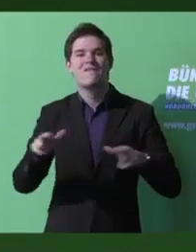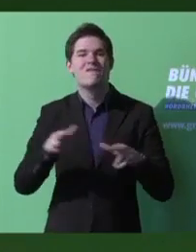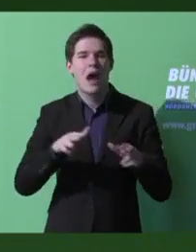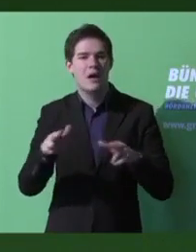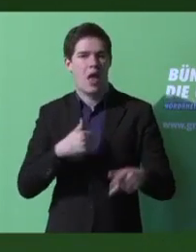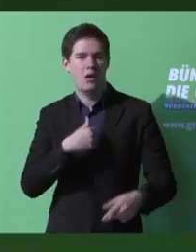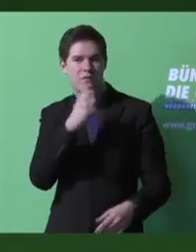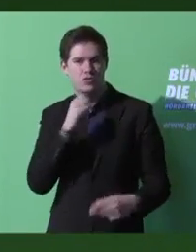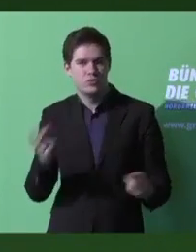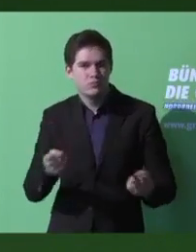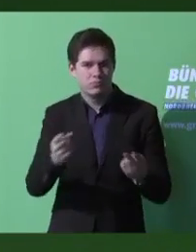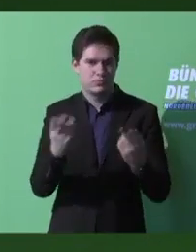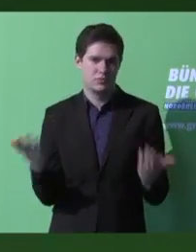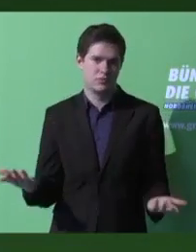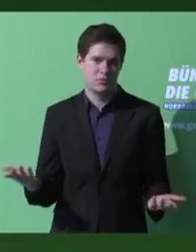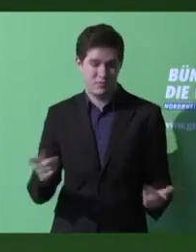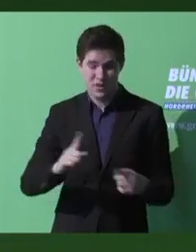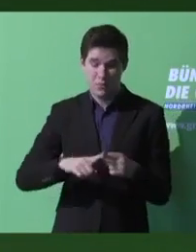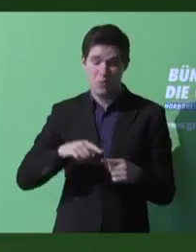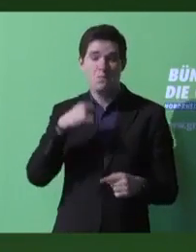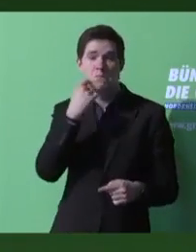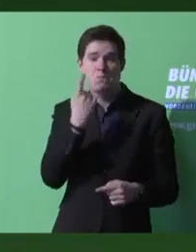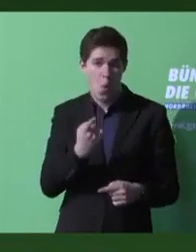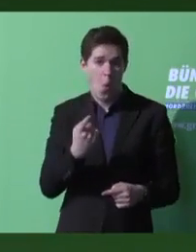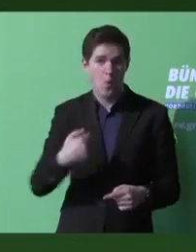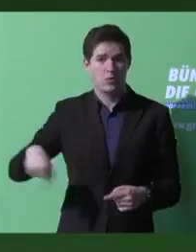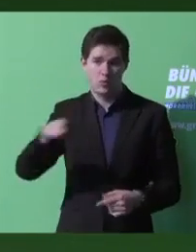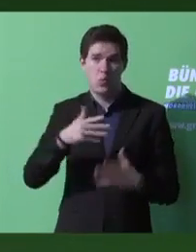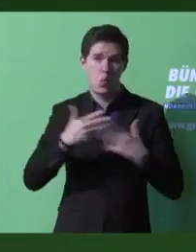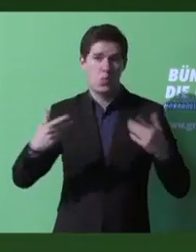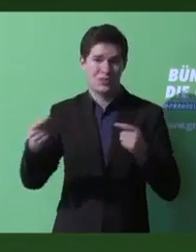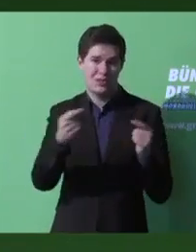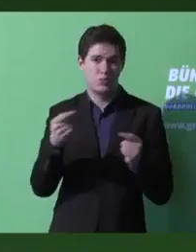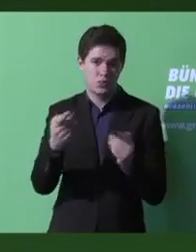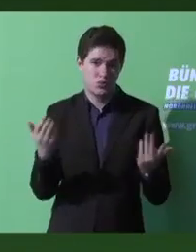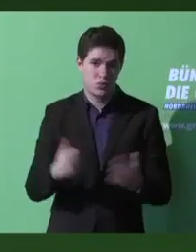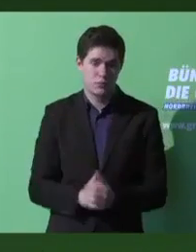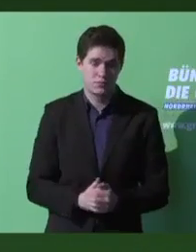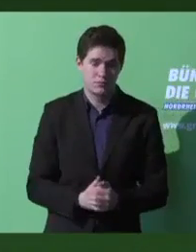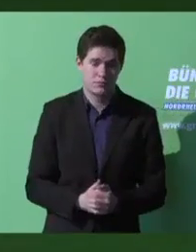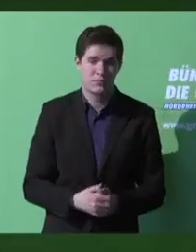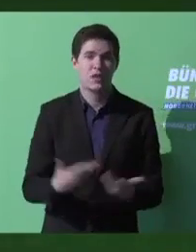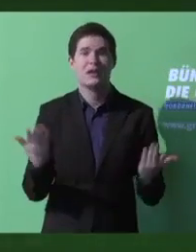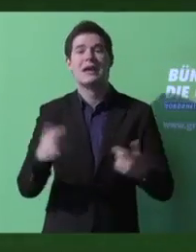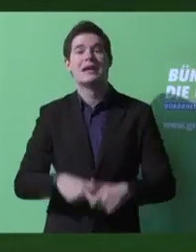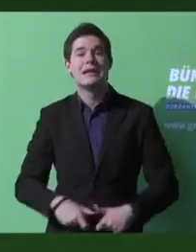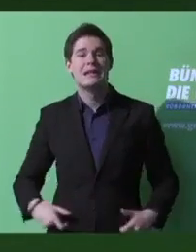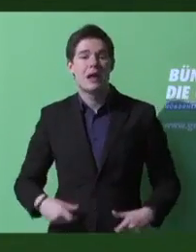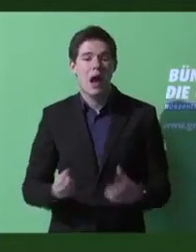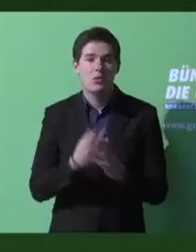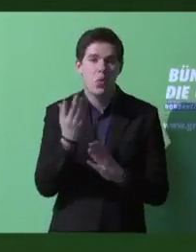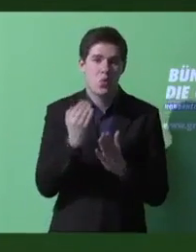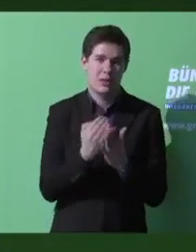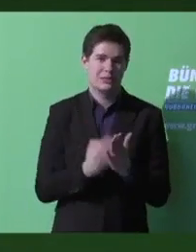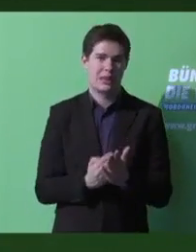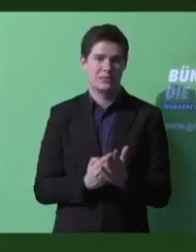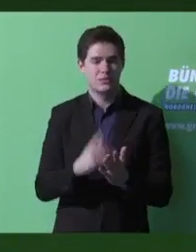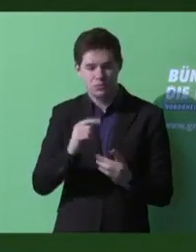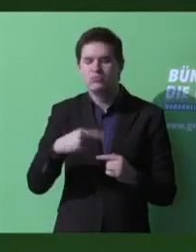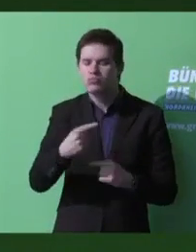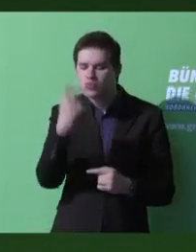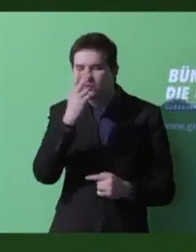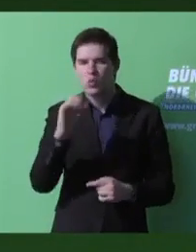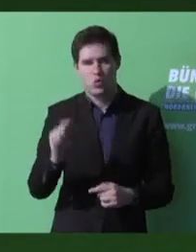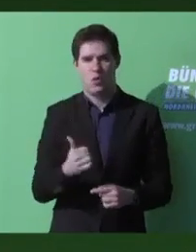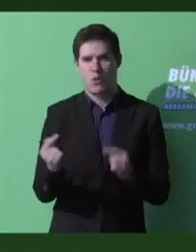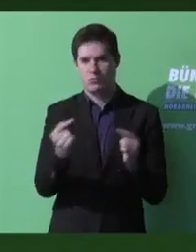weiter voranzutreiben. Da werden wir morgen ja breit drüber diskutieren. Ein neues Kindergartengesetz auf den Weg bringen, da werden wir auch gleich drüber